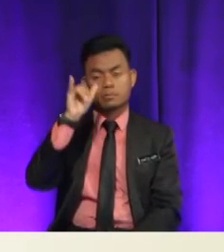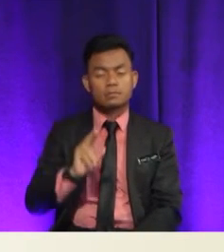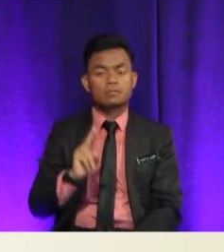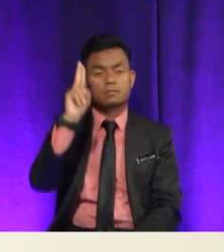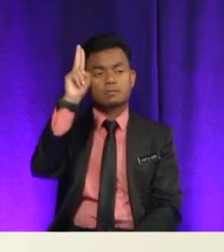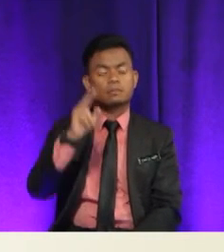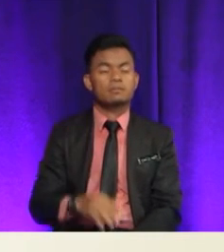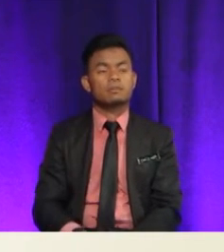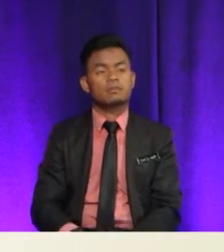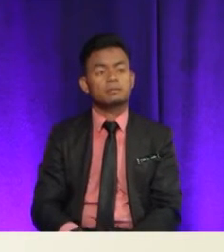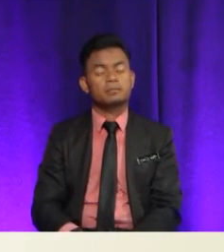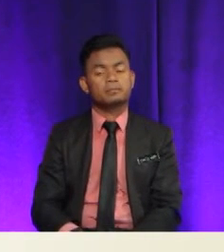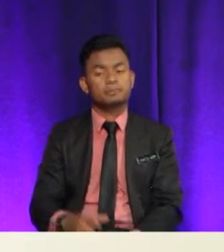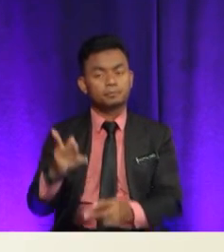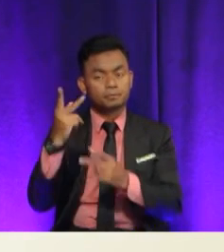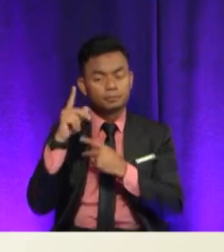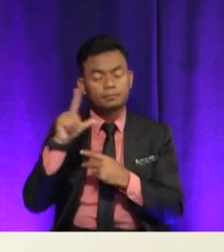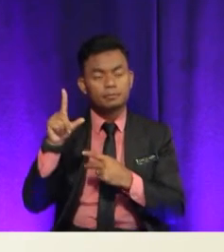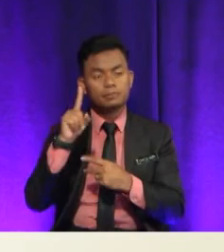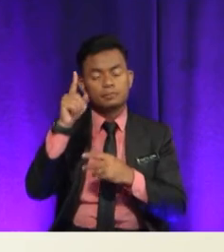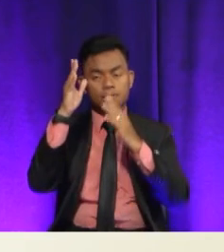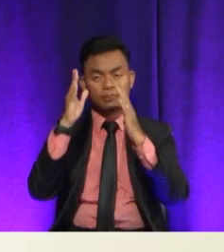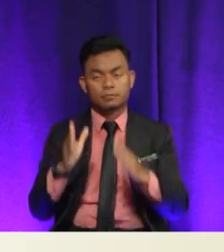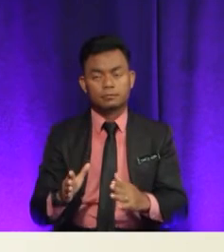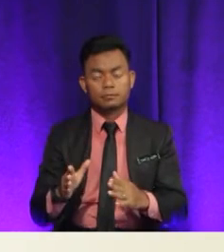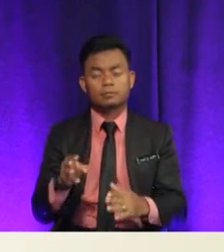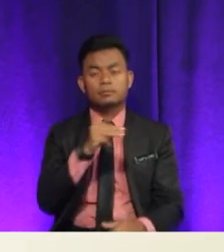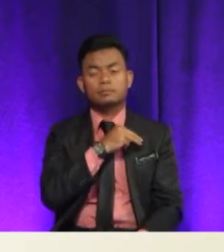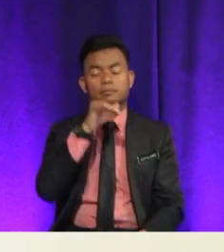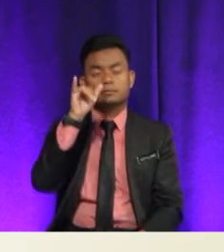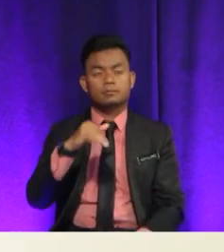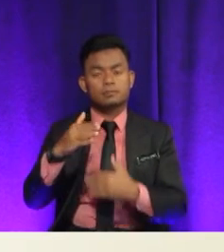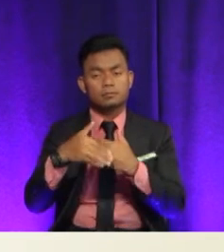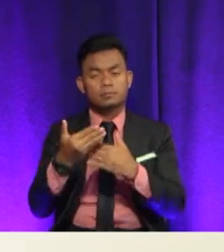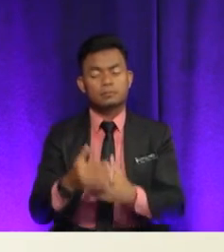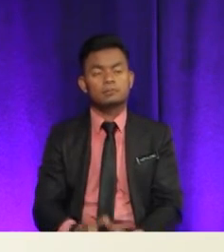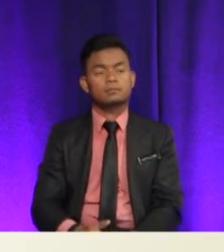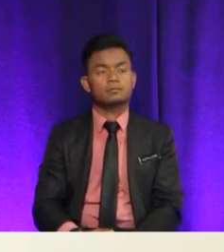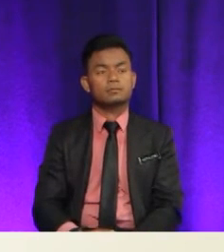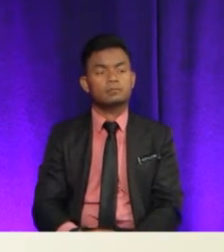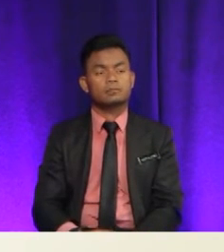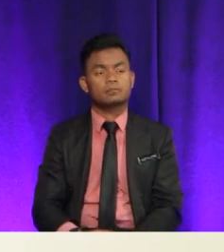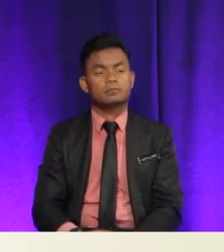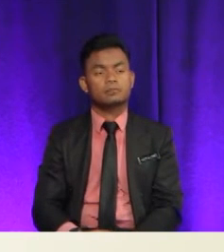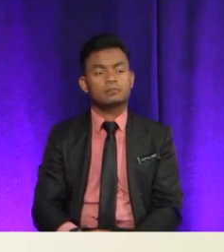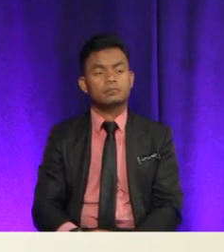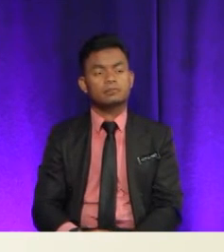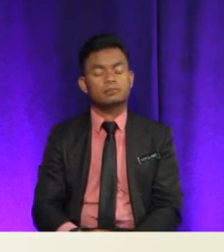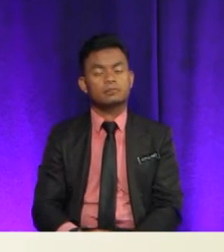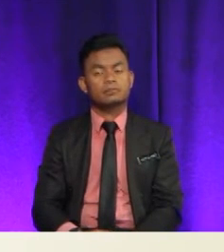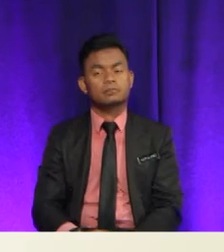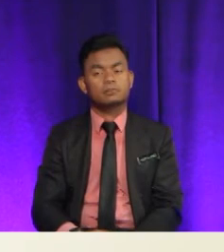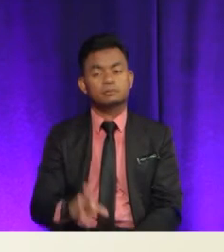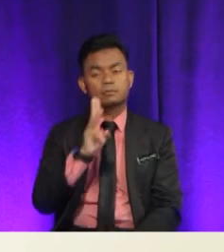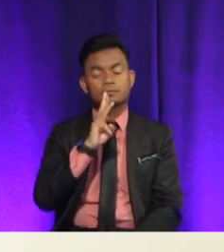Oke kembalilah seorang menteri yang mudah mendatang sembah kepada Baginda Daulah Tuhanku dulu istri pada beberapa dicari air nanti